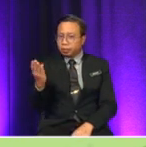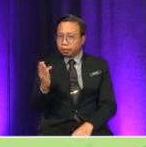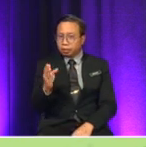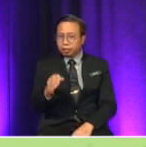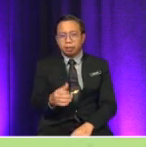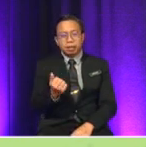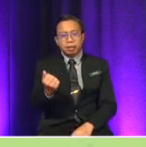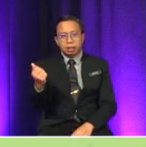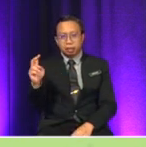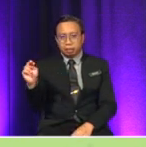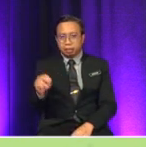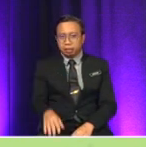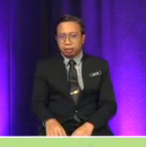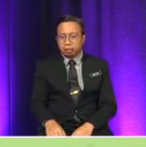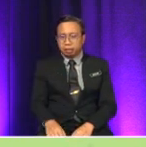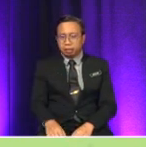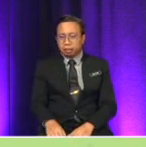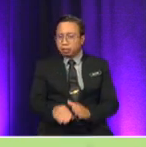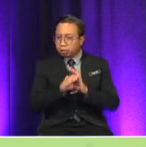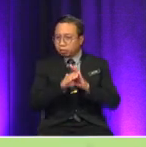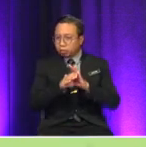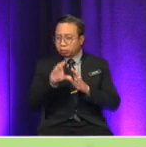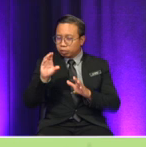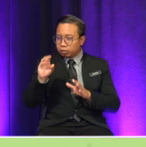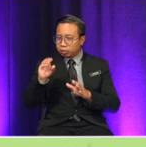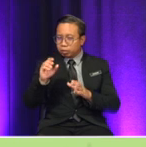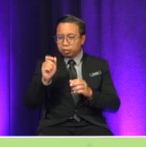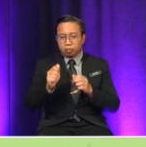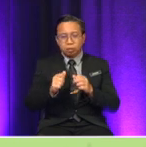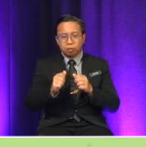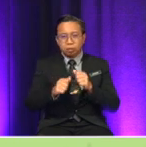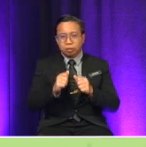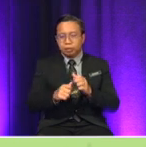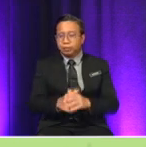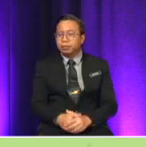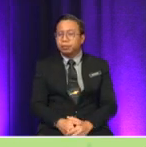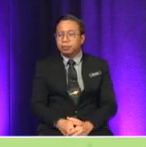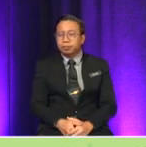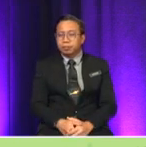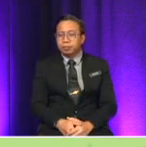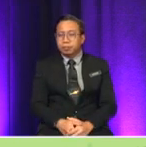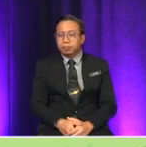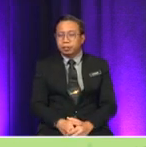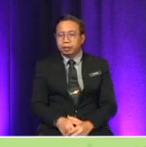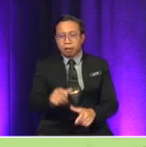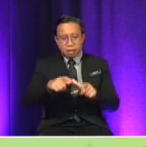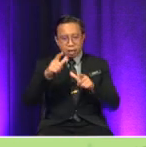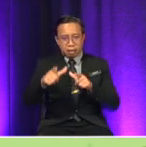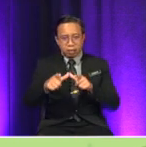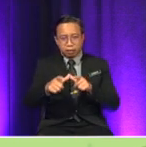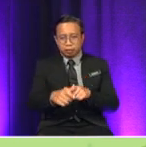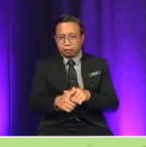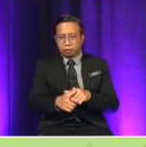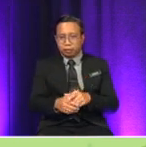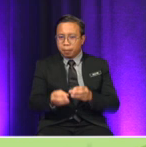happy song, alat perkusi seperti kastanet, loceng, kayu TikTok dan kerincing. Langkah pelaksanaan yang pertama,